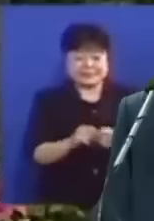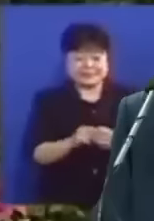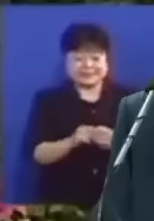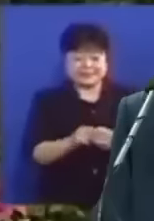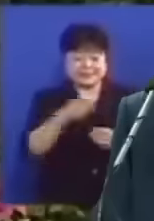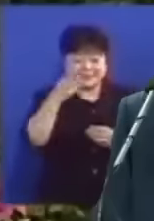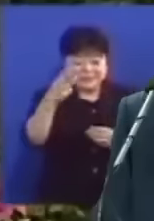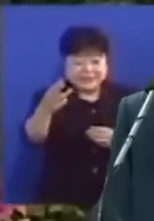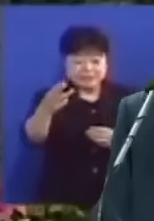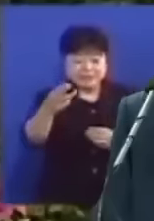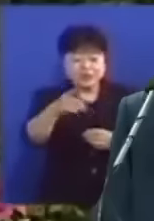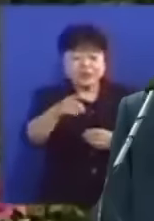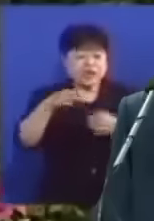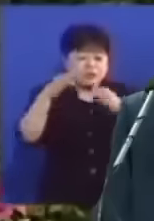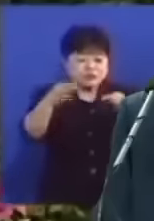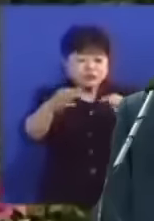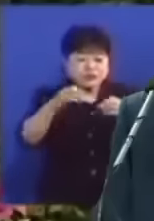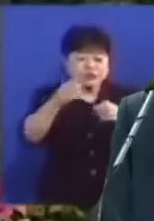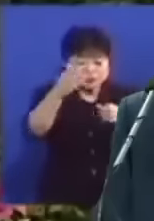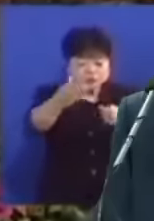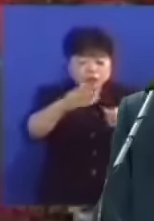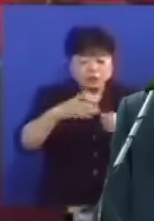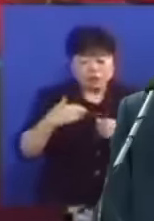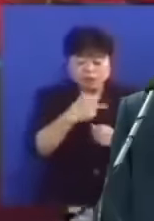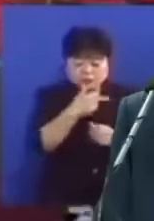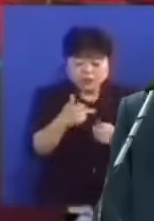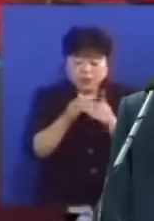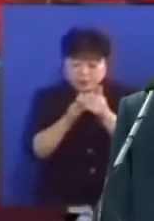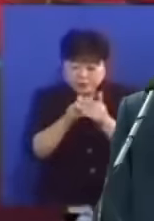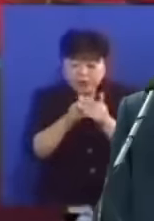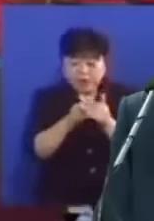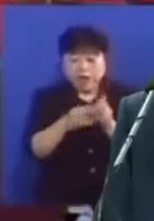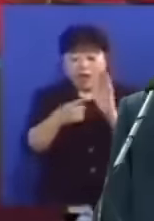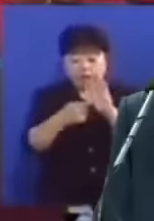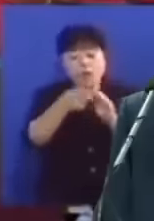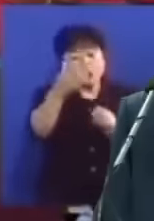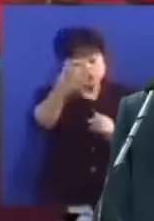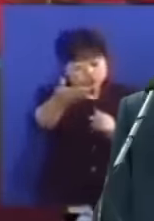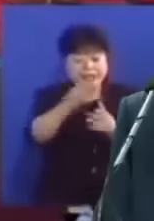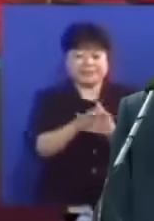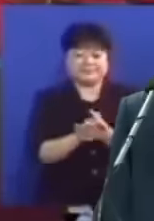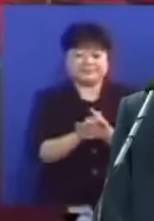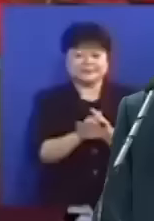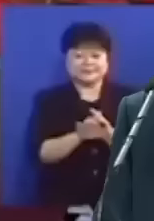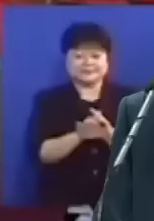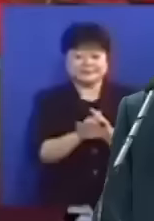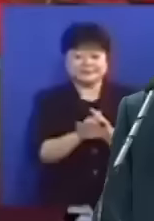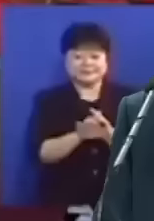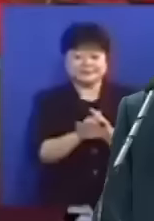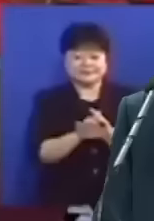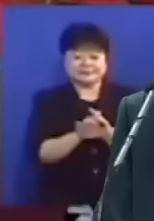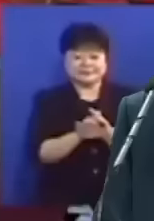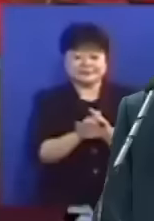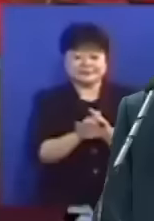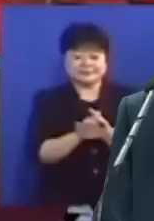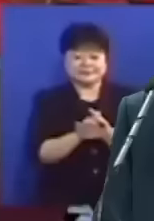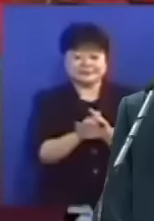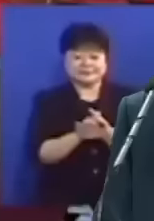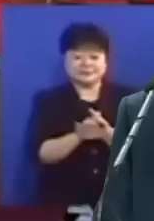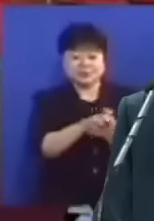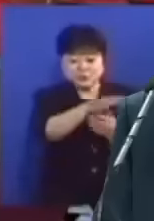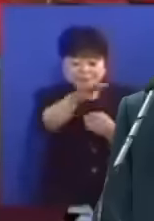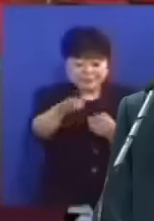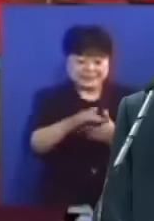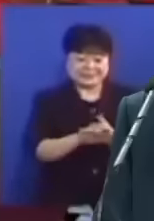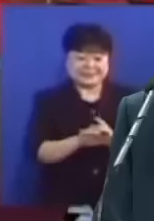부르짖어라 내가 내게 응답하겠고 내가 알지 못하는 크고 은밀한 일을 내게 보이리라고 말씀하신 것입니다.